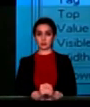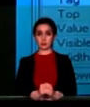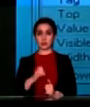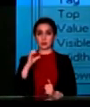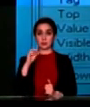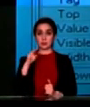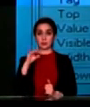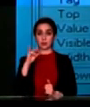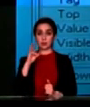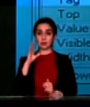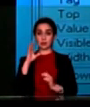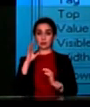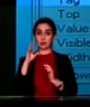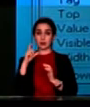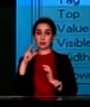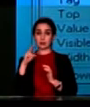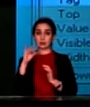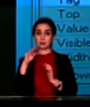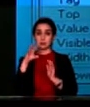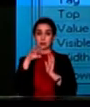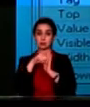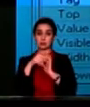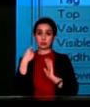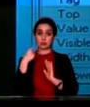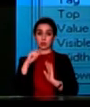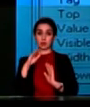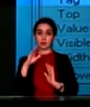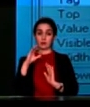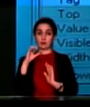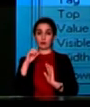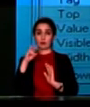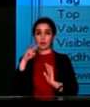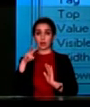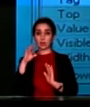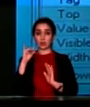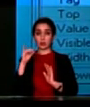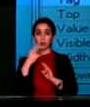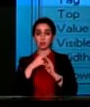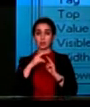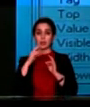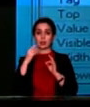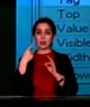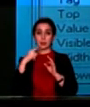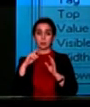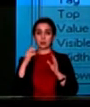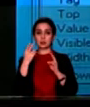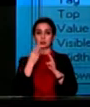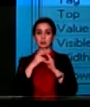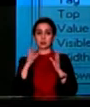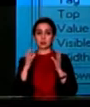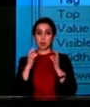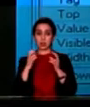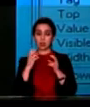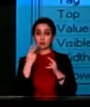Spin edit kiritilgan sonning qiymati uning value, ya'ni qiymat xossasida saqlanadi. Sonni qabul